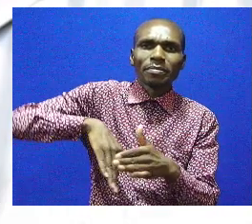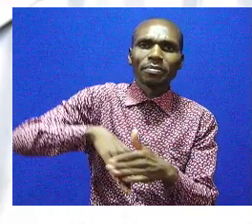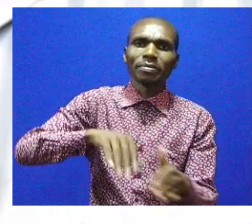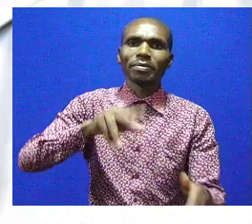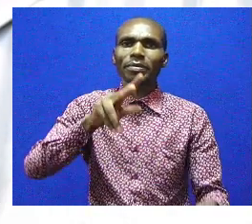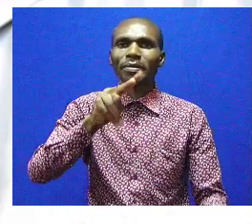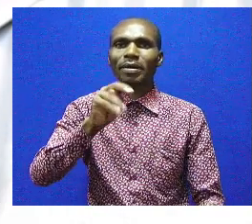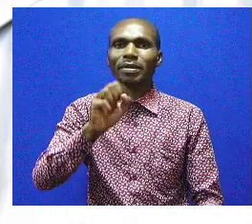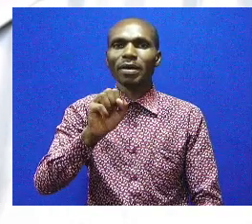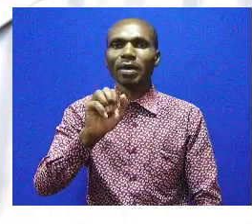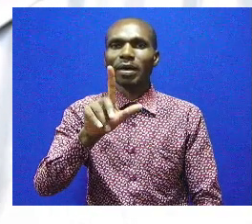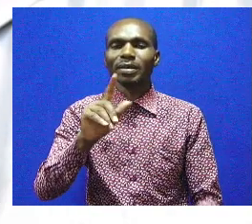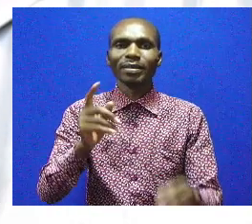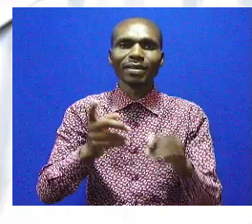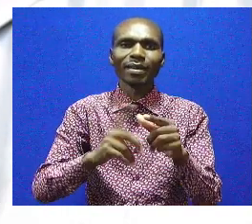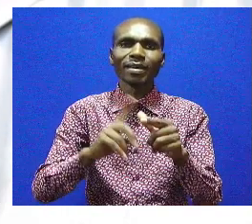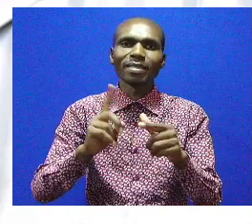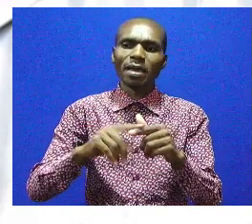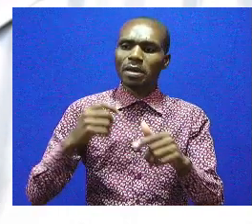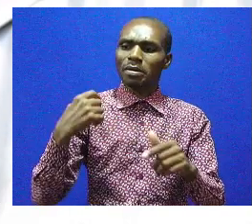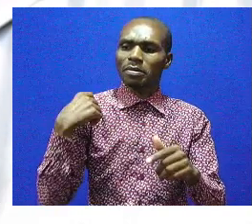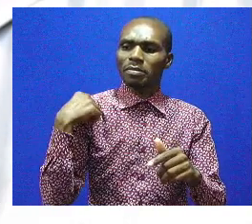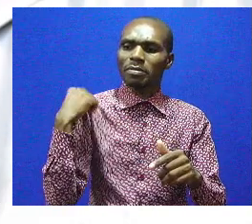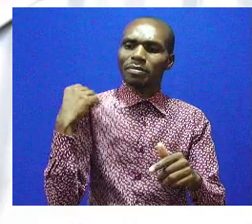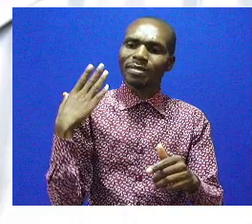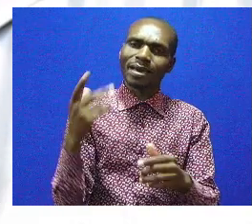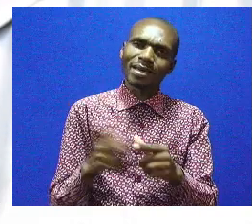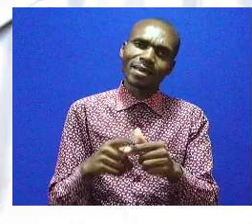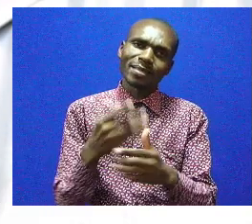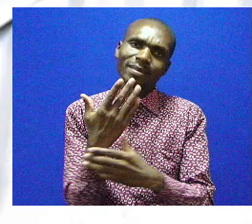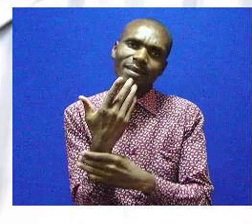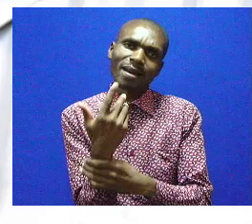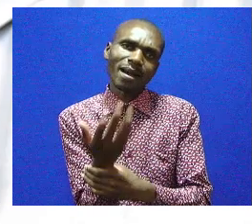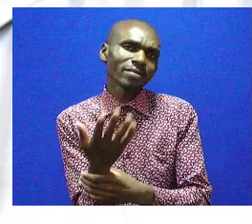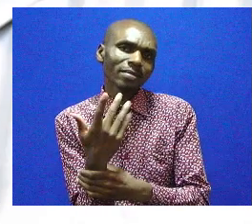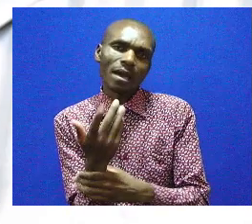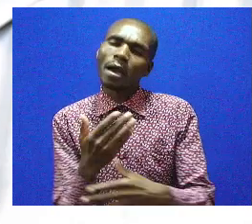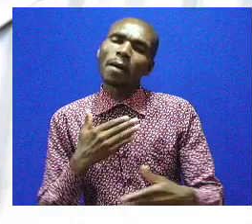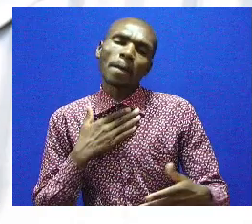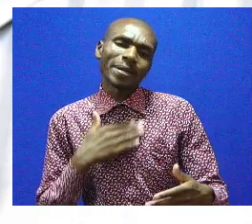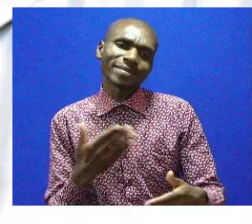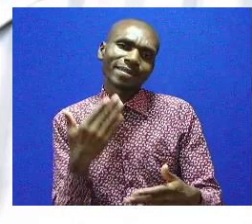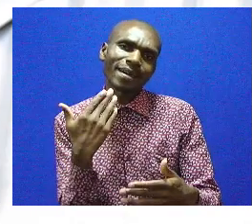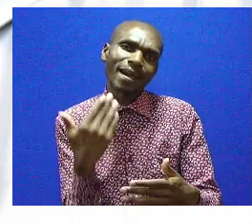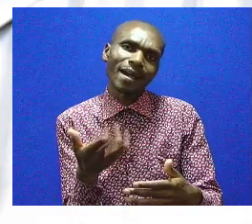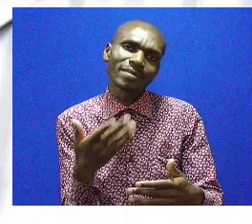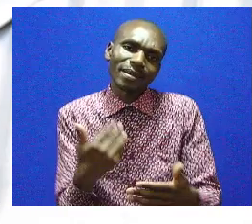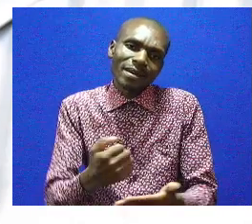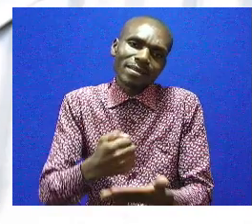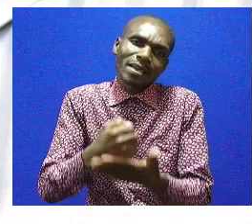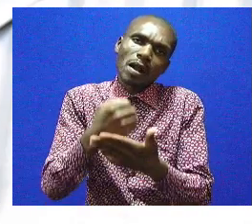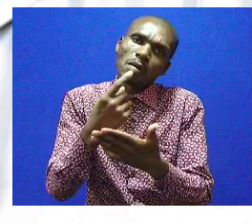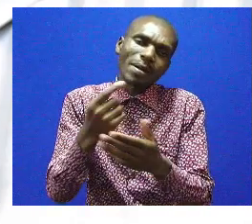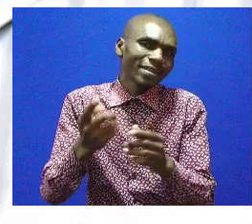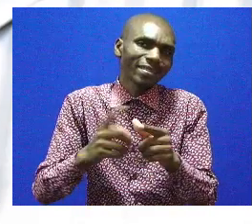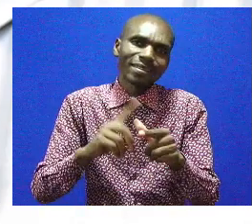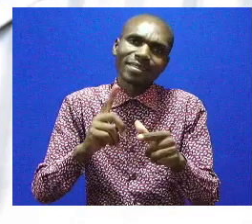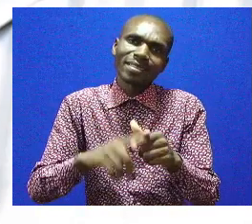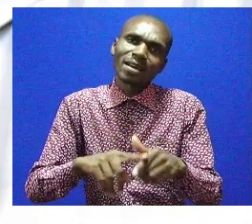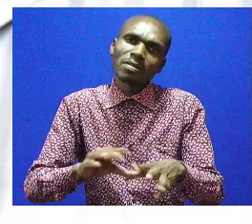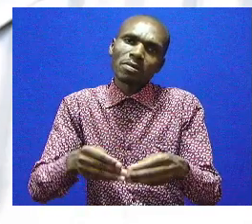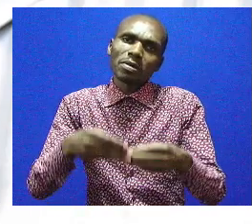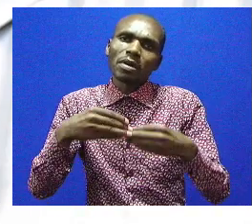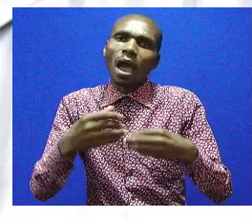League. Na adekwa baka weso kita kusababu konyi kwenye kia vuna ege tiro kerevo sio kiobo buwenye kia nyari adekwa bagi kororo